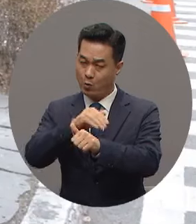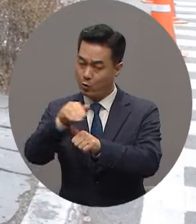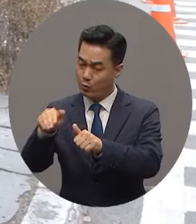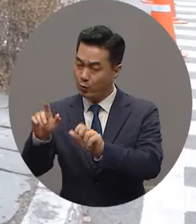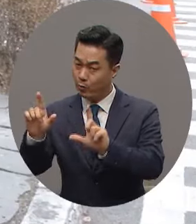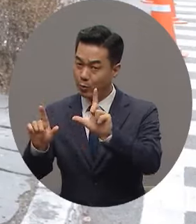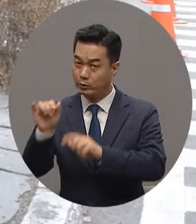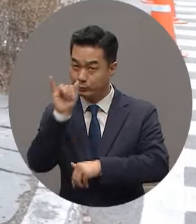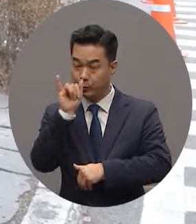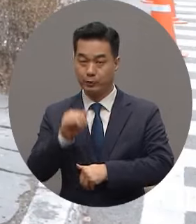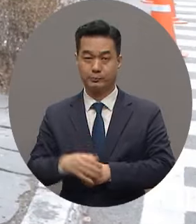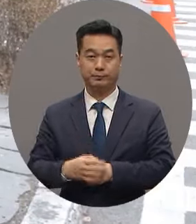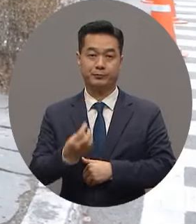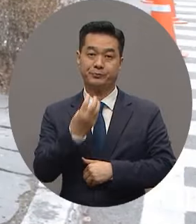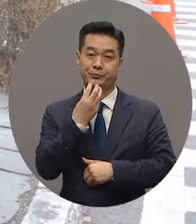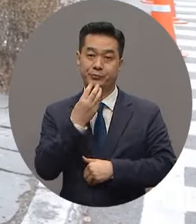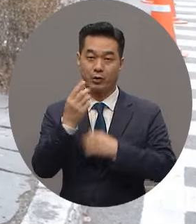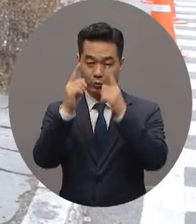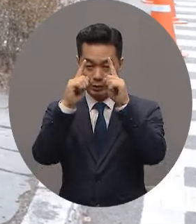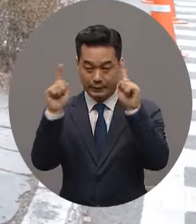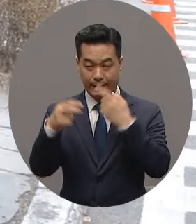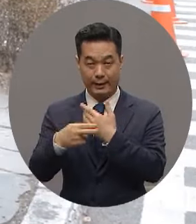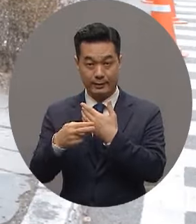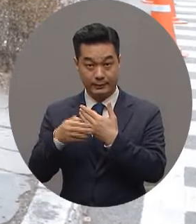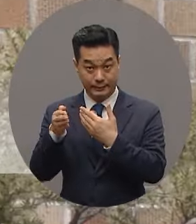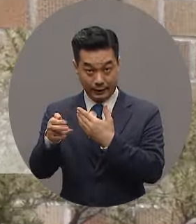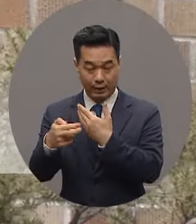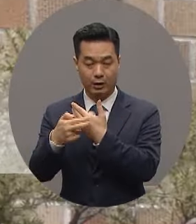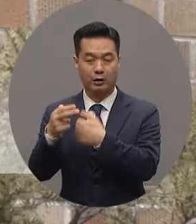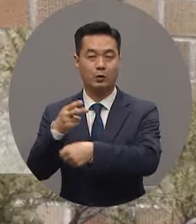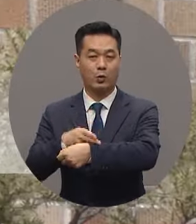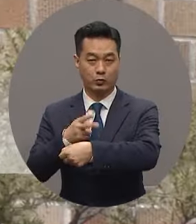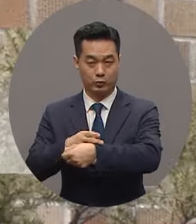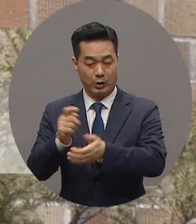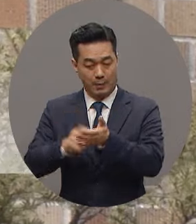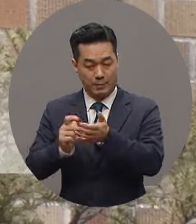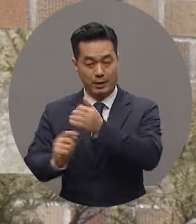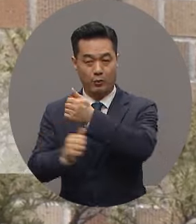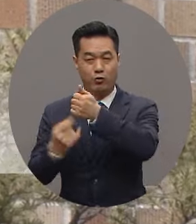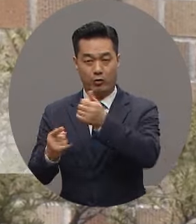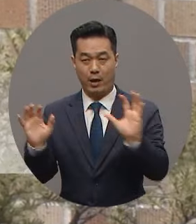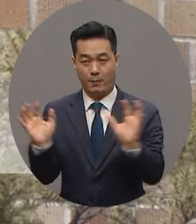있습니다 서울의대 교수협의회 비상대책 위원회는 오늘 오후